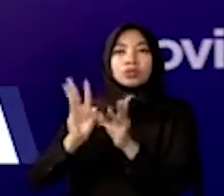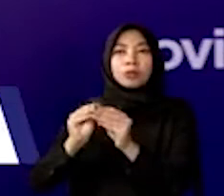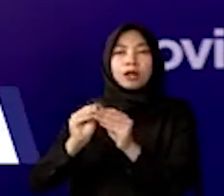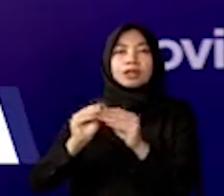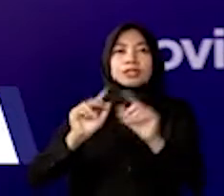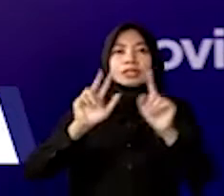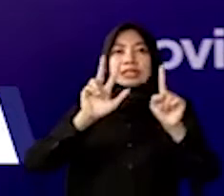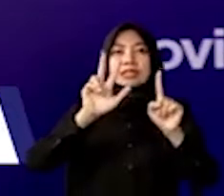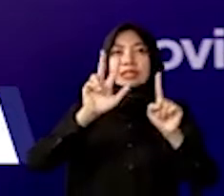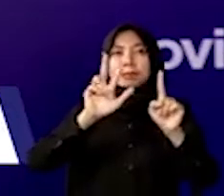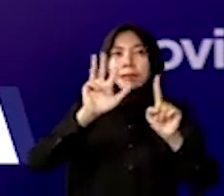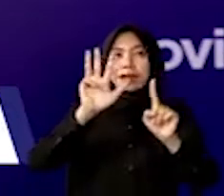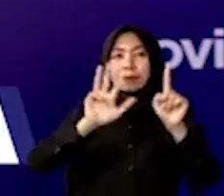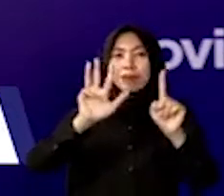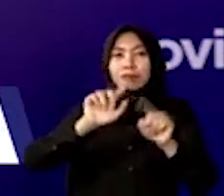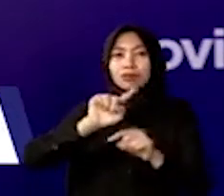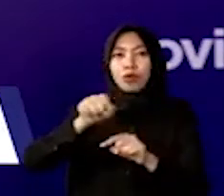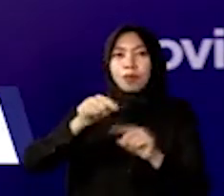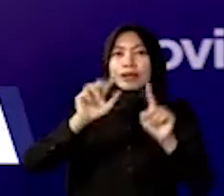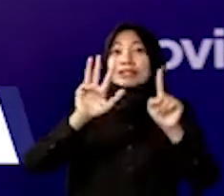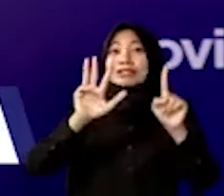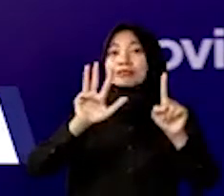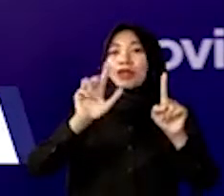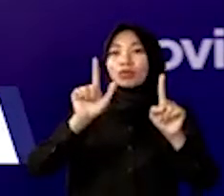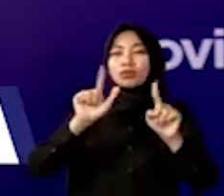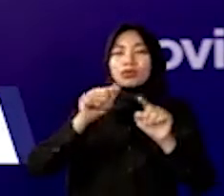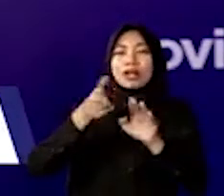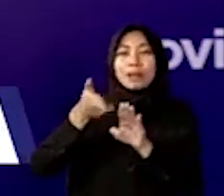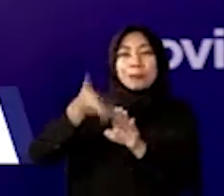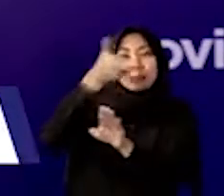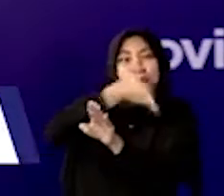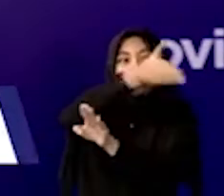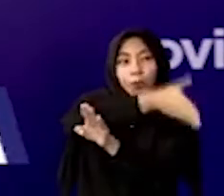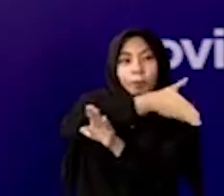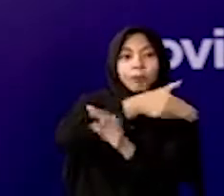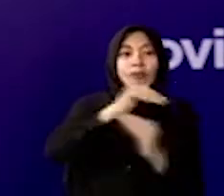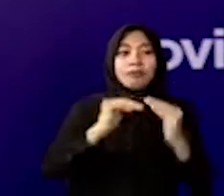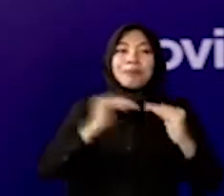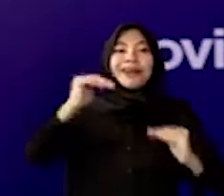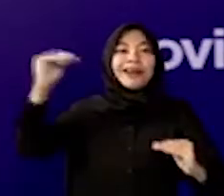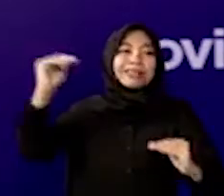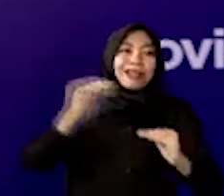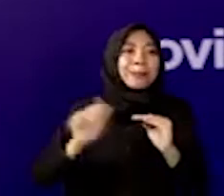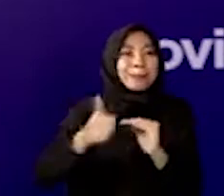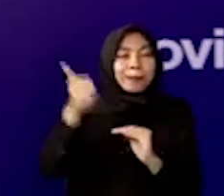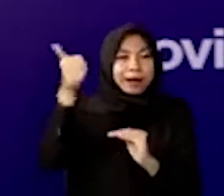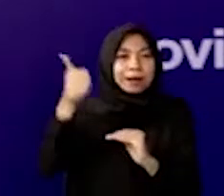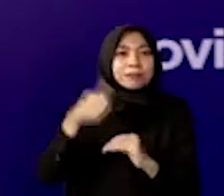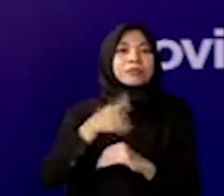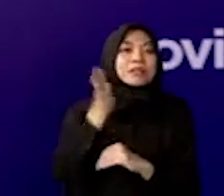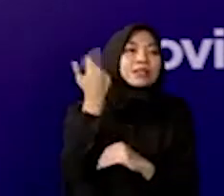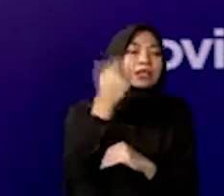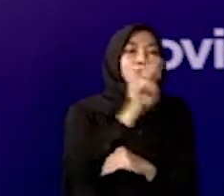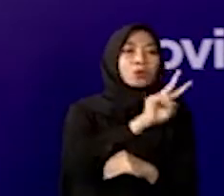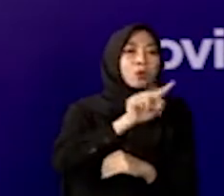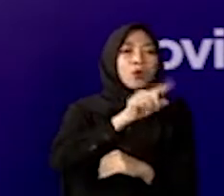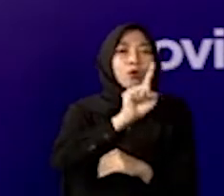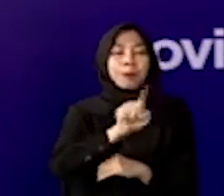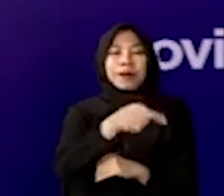19,97 itu e membaik dibandingkan beberapa waktu yang lalu berapa waktu yang lalu adalah